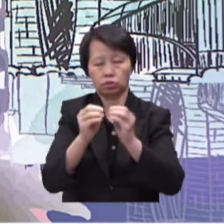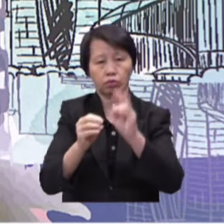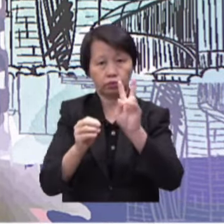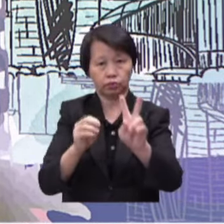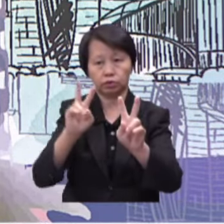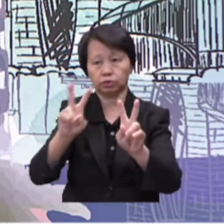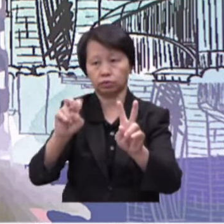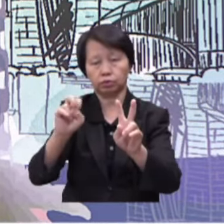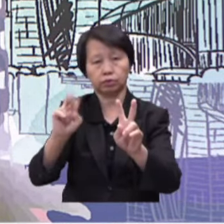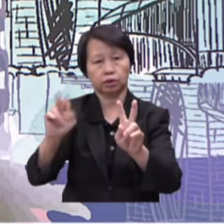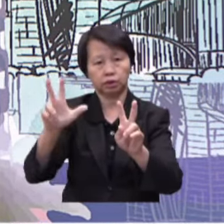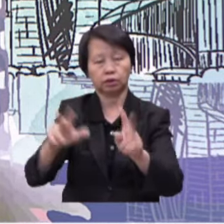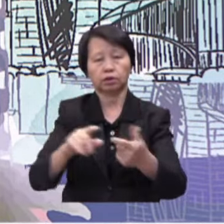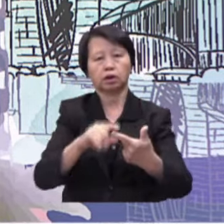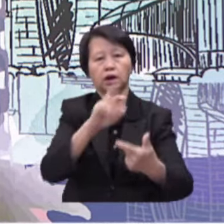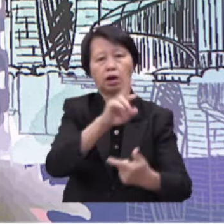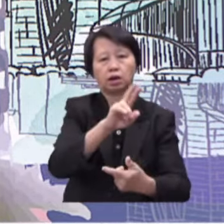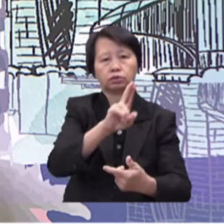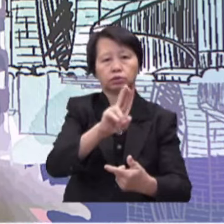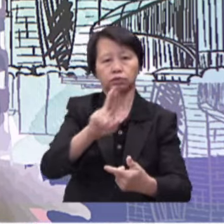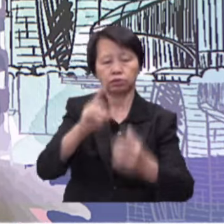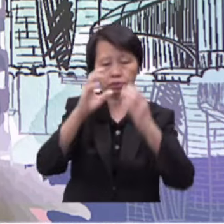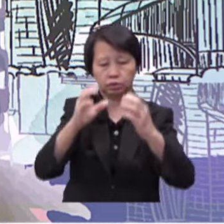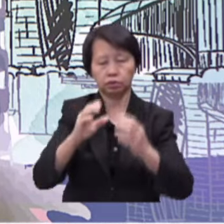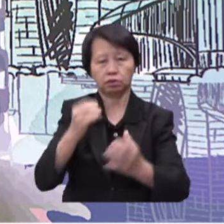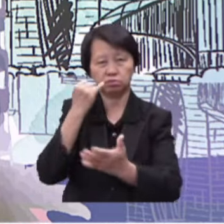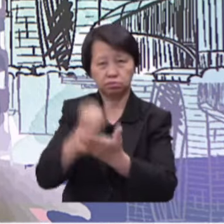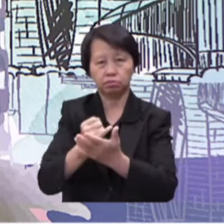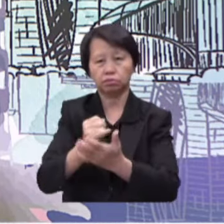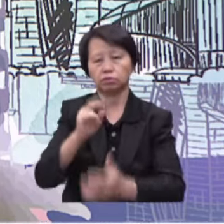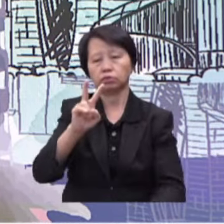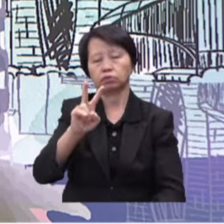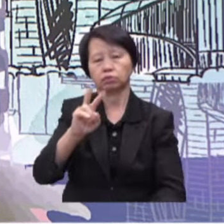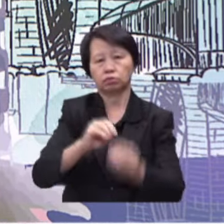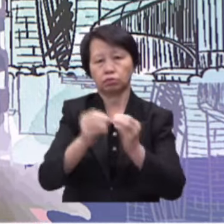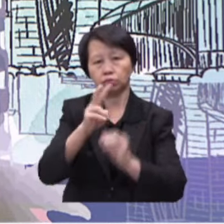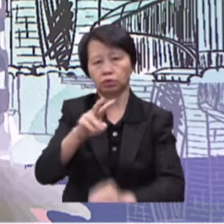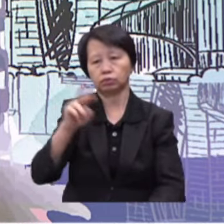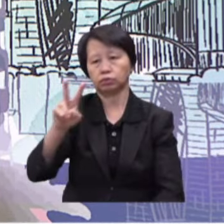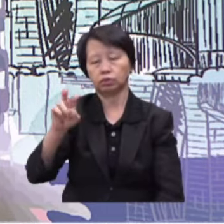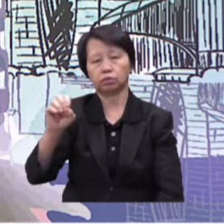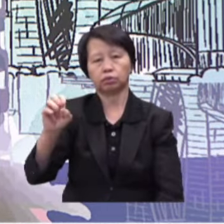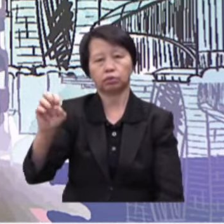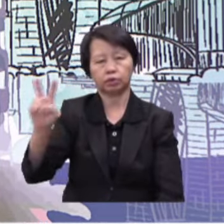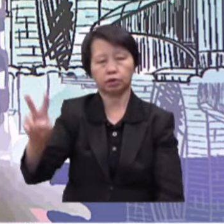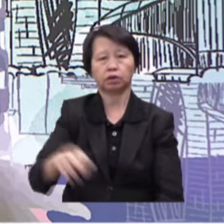23 are you 2023